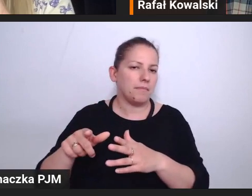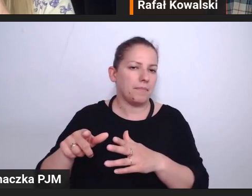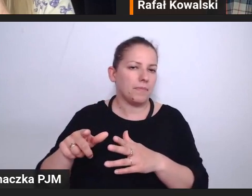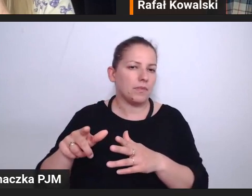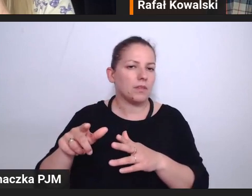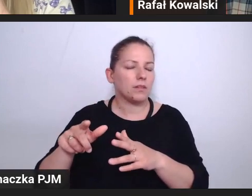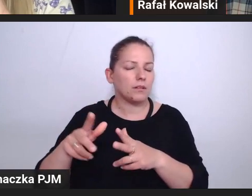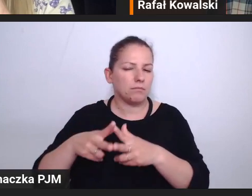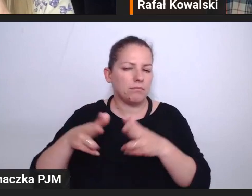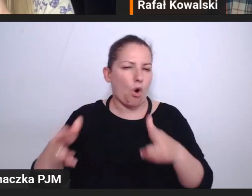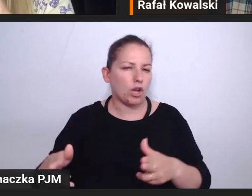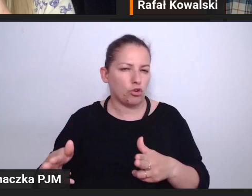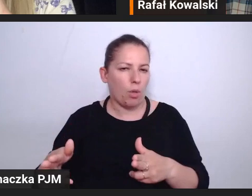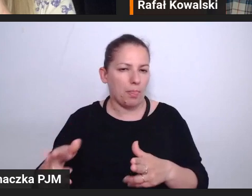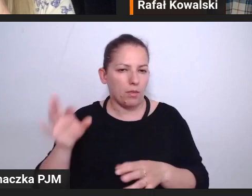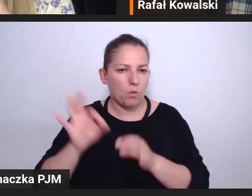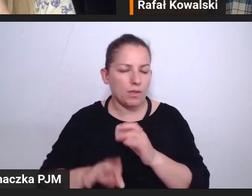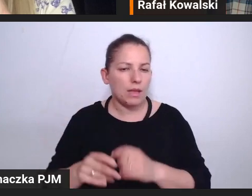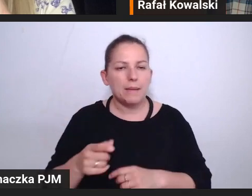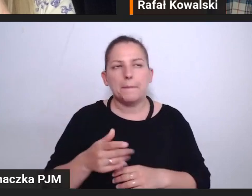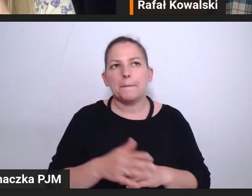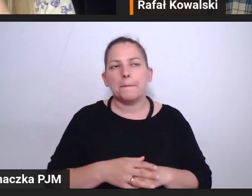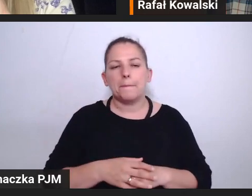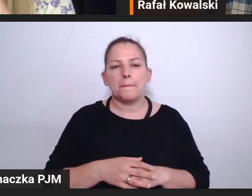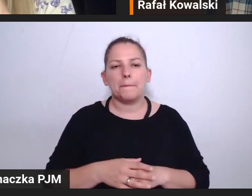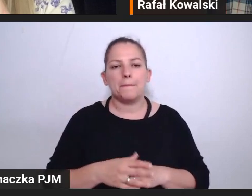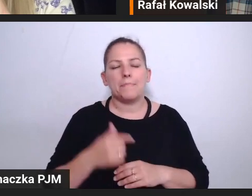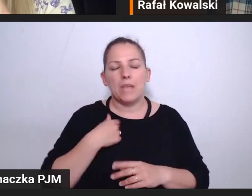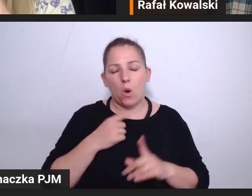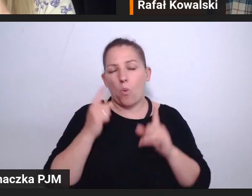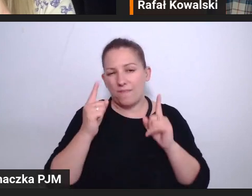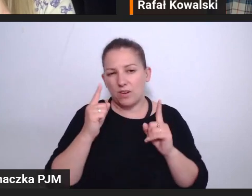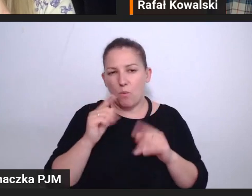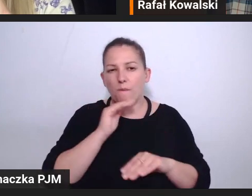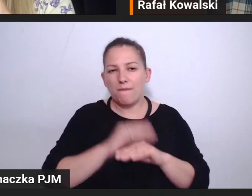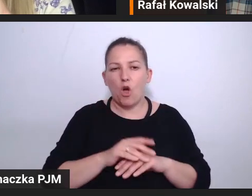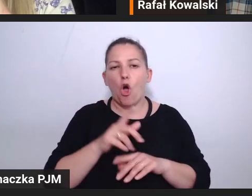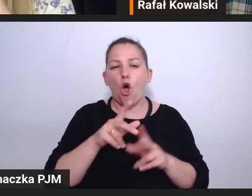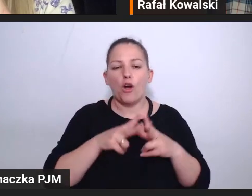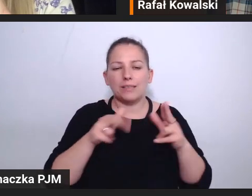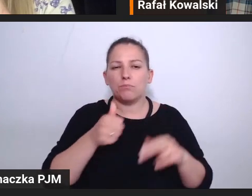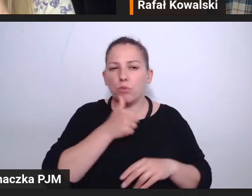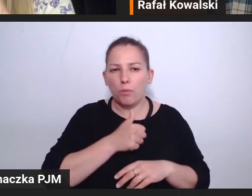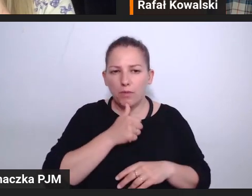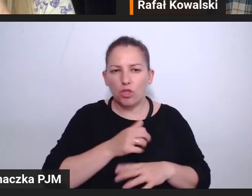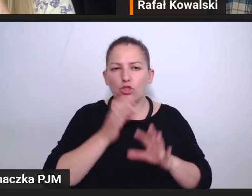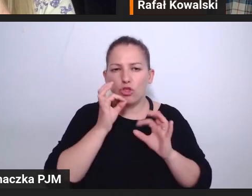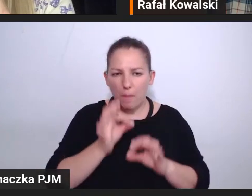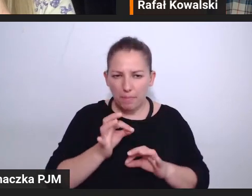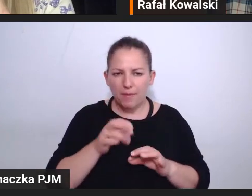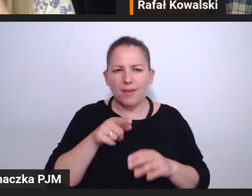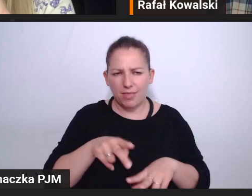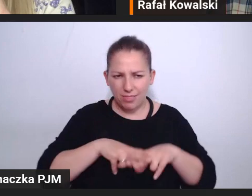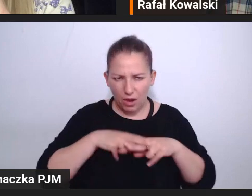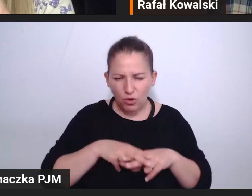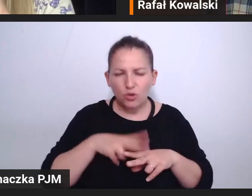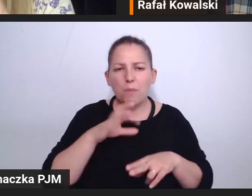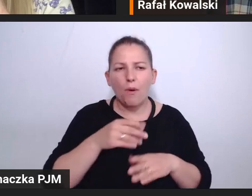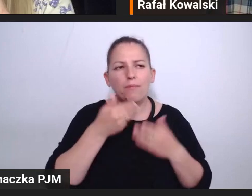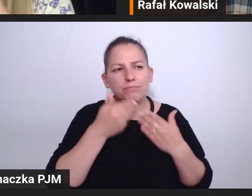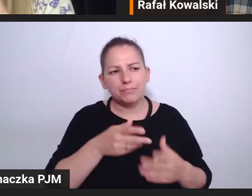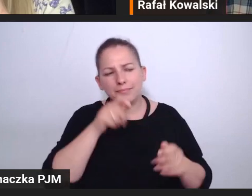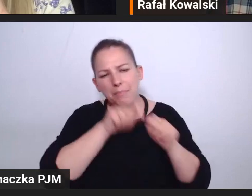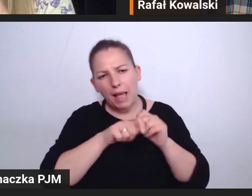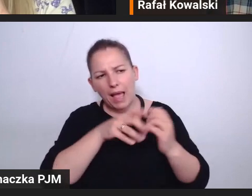tak, że powinniśmy, znaczy ja uważam, że umowa na okres próbny jest dobrym instrumentem, no bo ona pozwala na